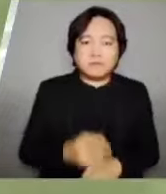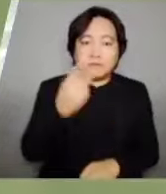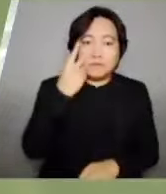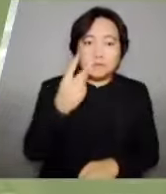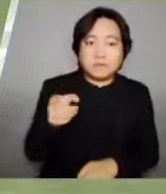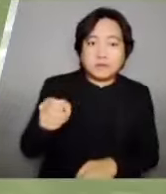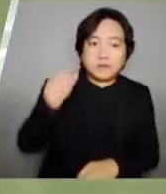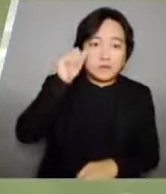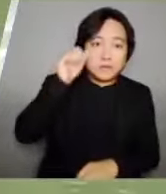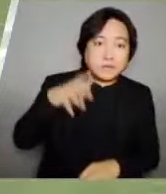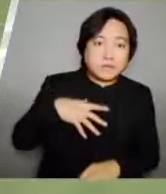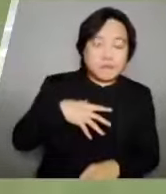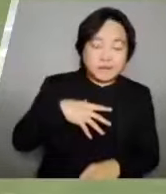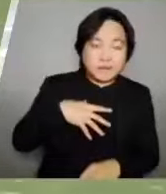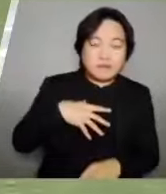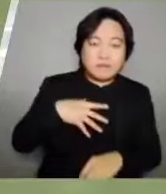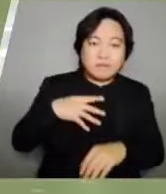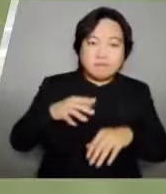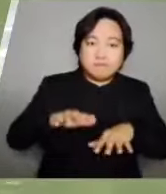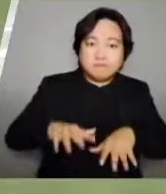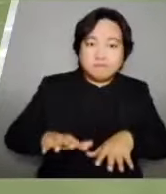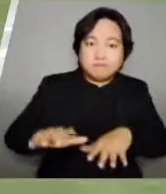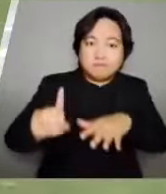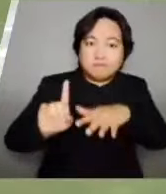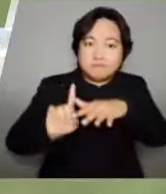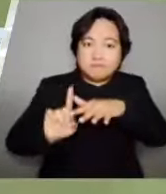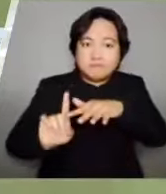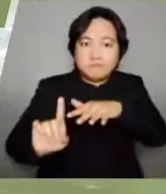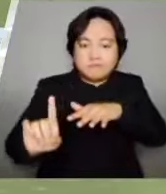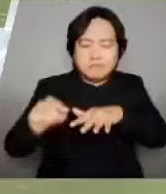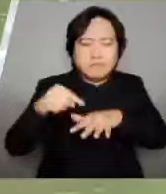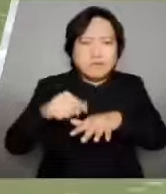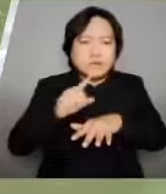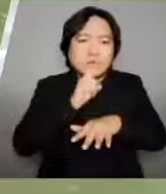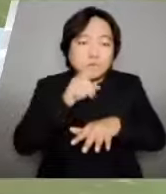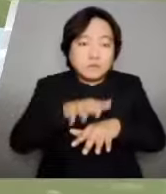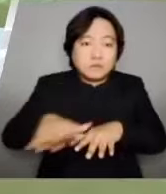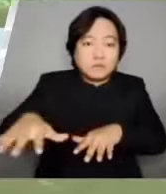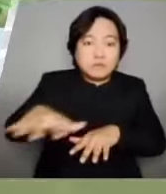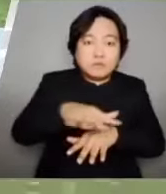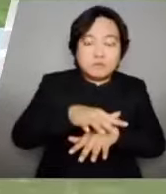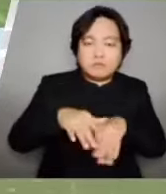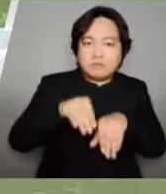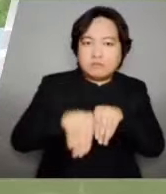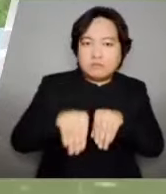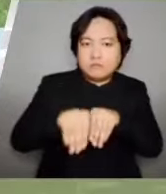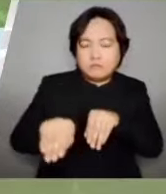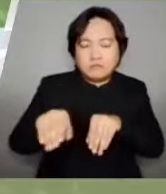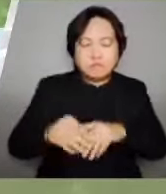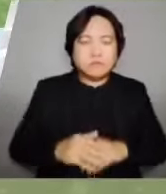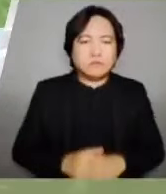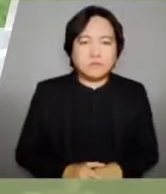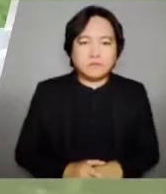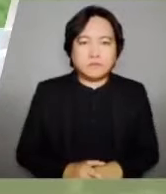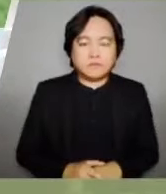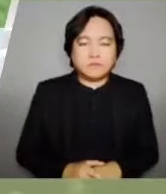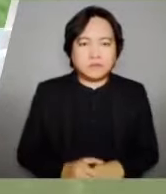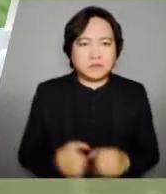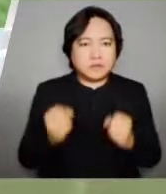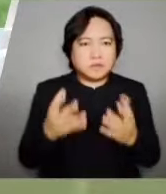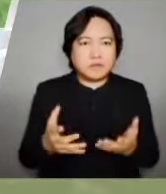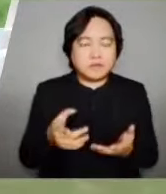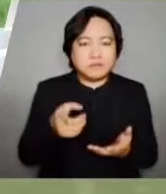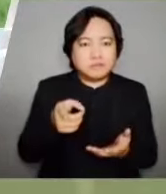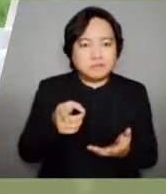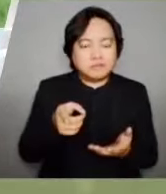na nagmumukha ng ilog at yung tubig ay nasa abot dibdib na niya. Marami dito sa mga palayan dito, ang sabi sa